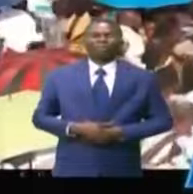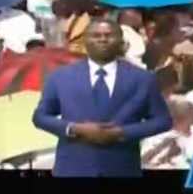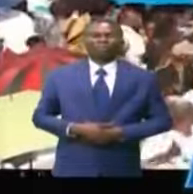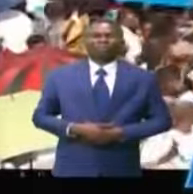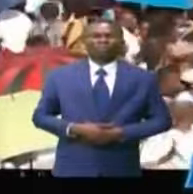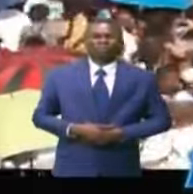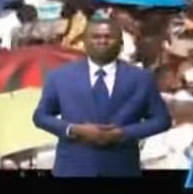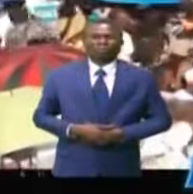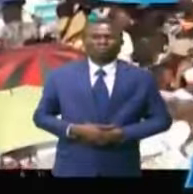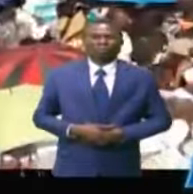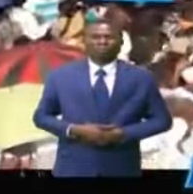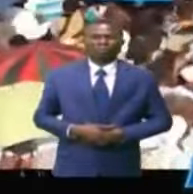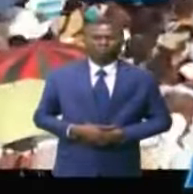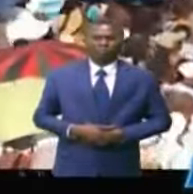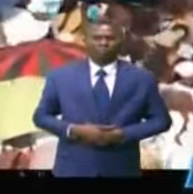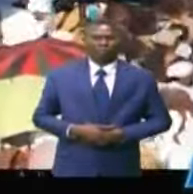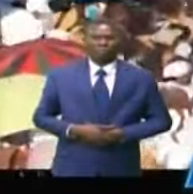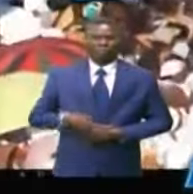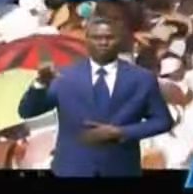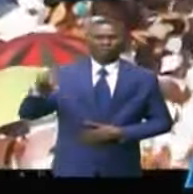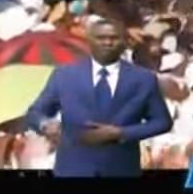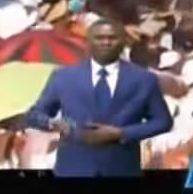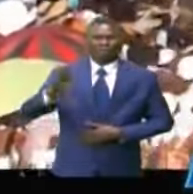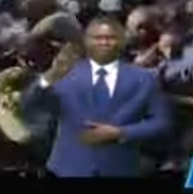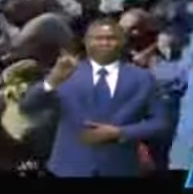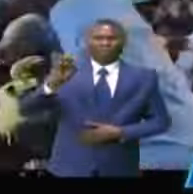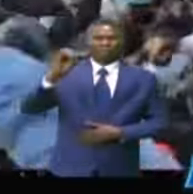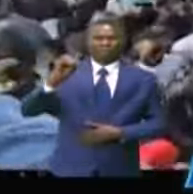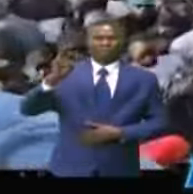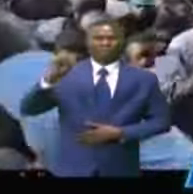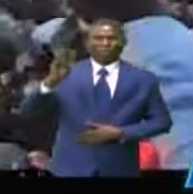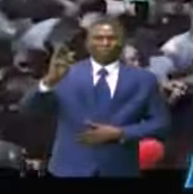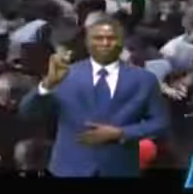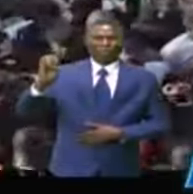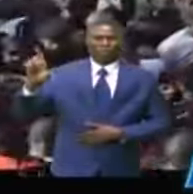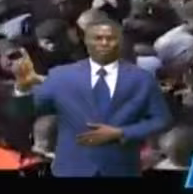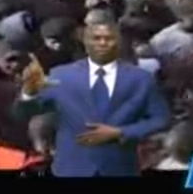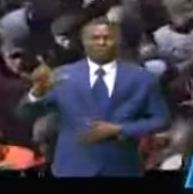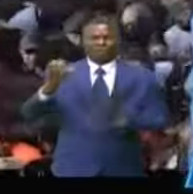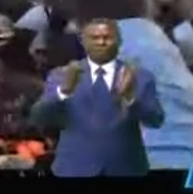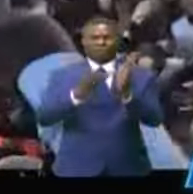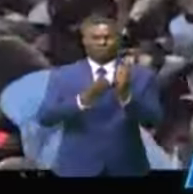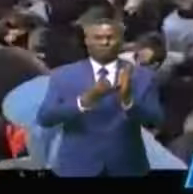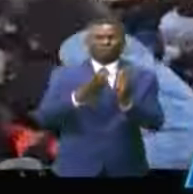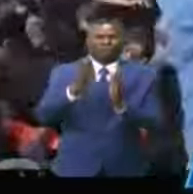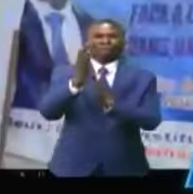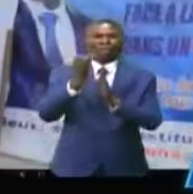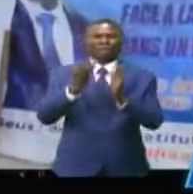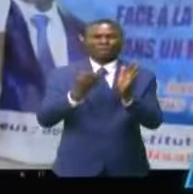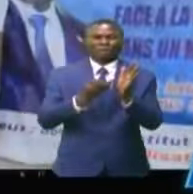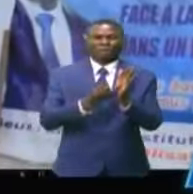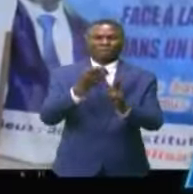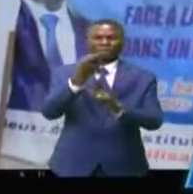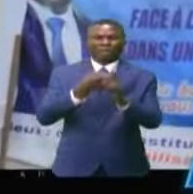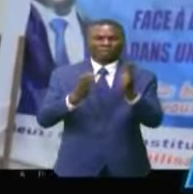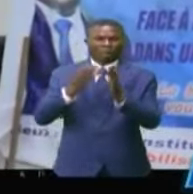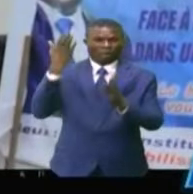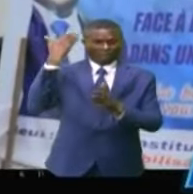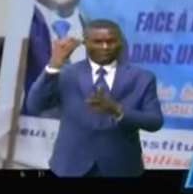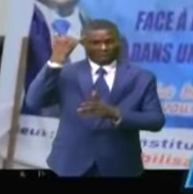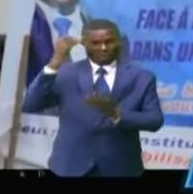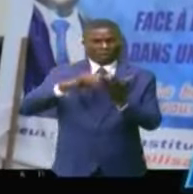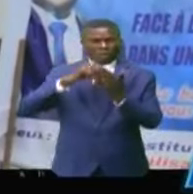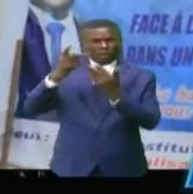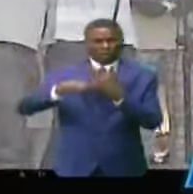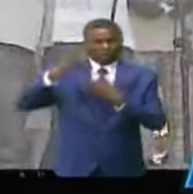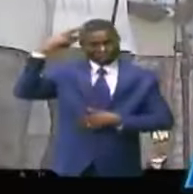Après avoir fait carton plein au quartier Mumbele dans la commune délimitée le dimanche 7 octobre dernier, à l'initiative du cadre de ce parti